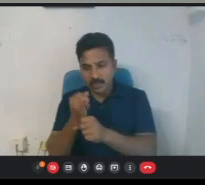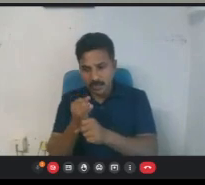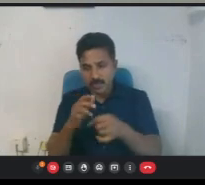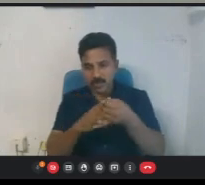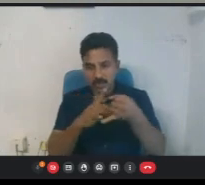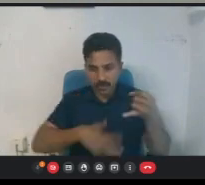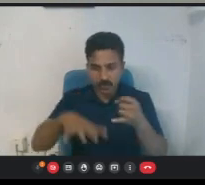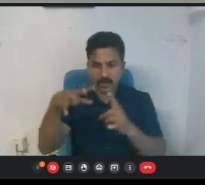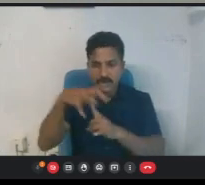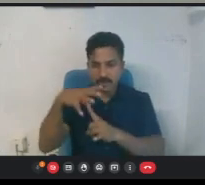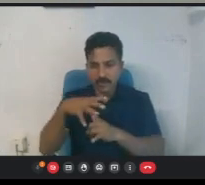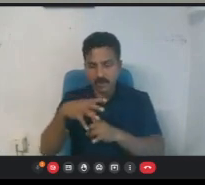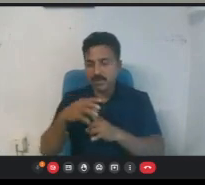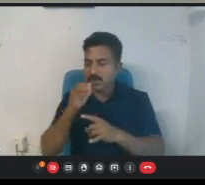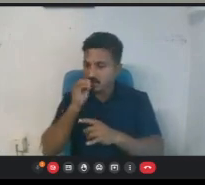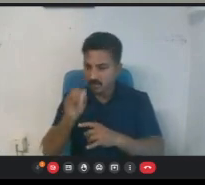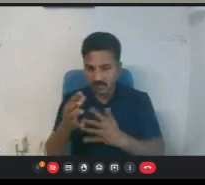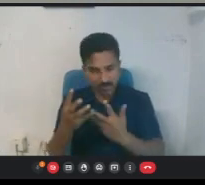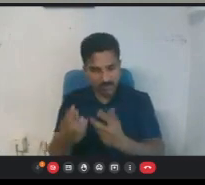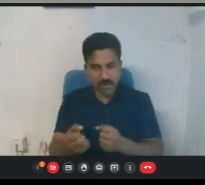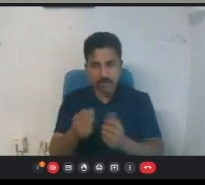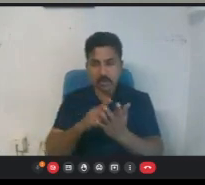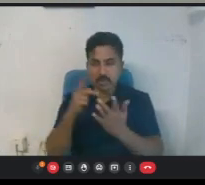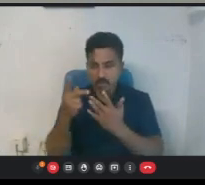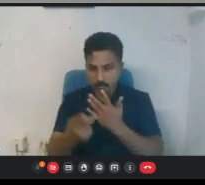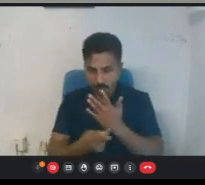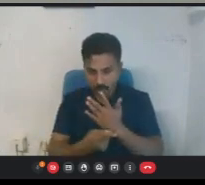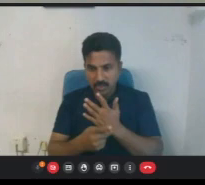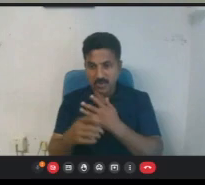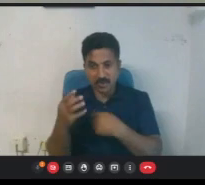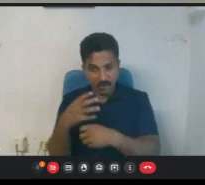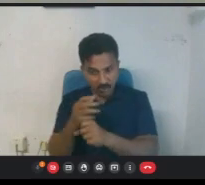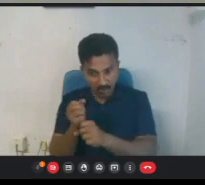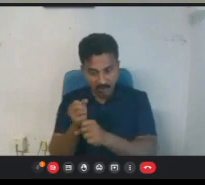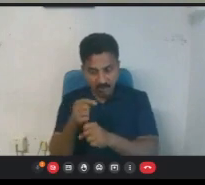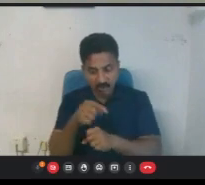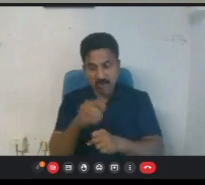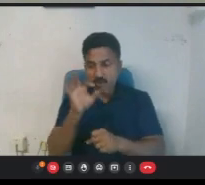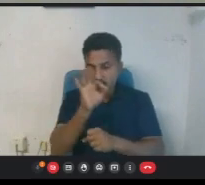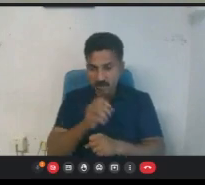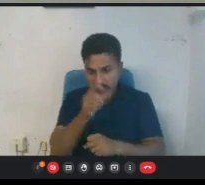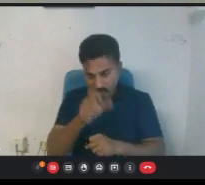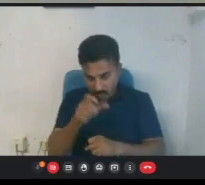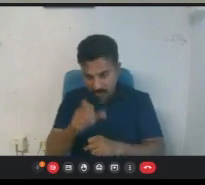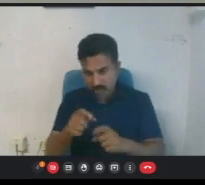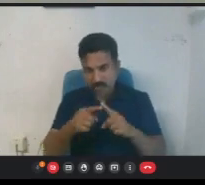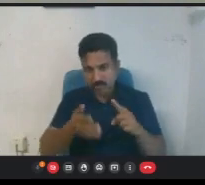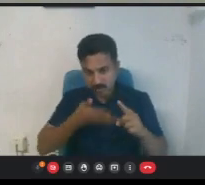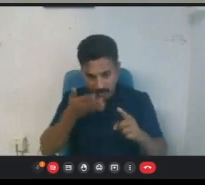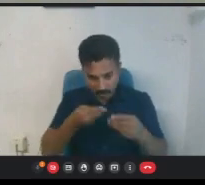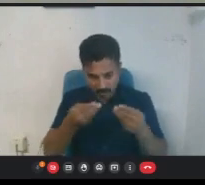വേണ്ടത്ര രീതിയിൽ ആ കാര്യങ്ങൾ പറയുന്നതിനും പ്രോജക്റ്റുകൾ തയ്യാറാക്കുമ്പോൾ അതനുസരിച്ച് ഉദ്യോഗസ്ഥന്മാർക്കും വേണ്ട പരിശീലനം